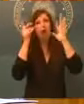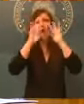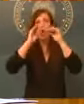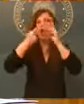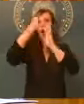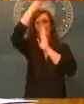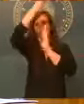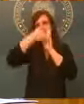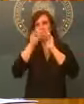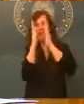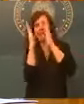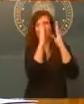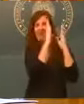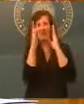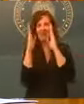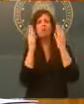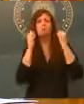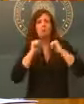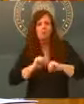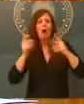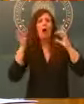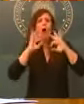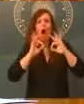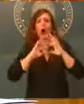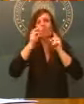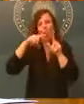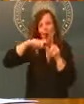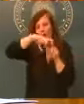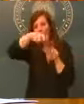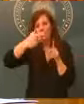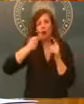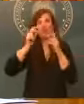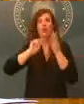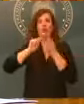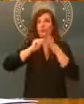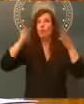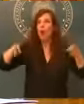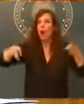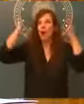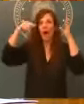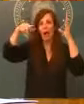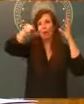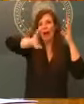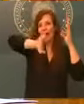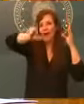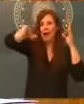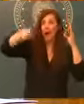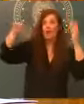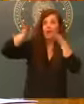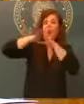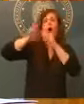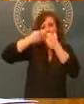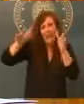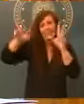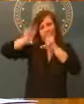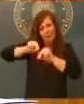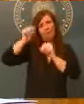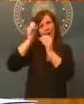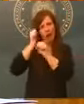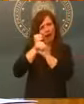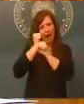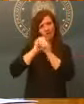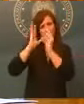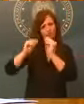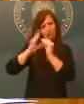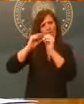un'ala della scuola che era stata chiusa. Si possono fare dei lavori. Essi faranno grazie al contributo degli